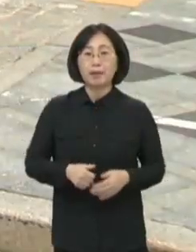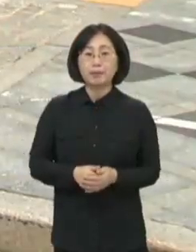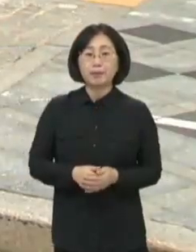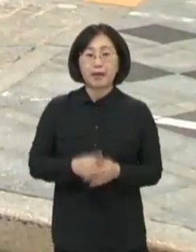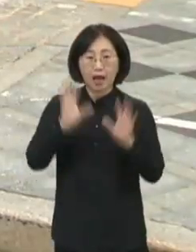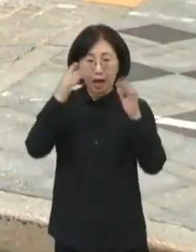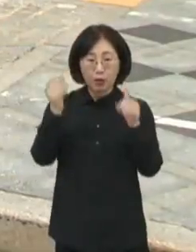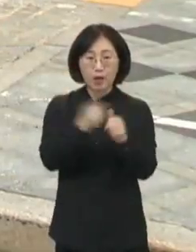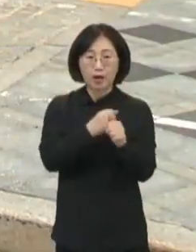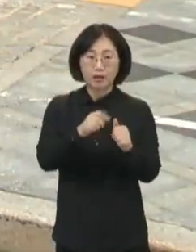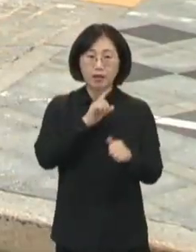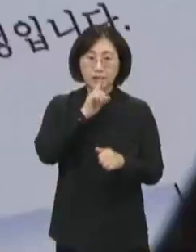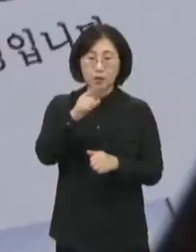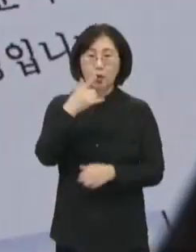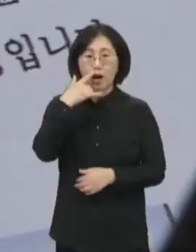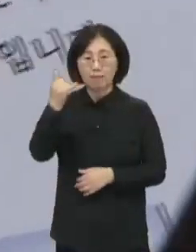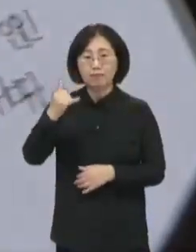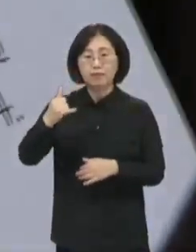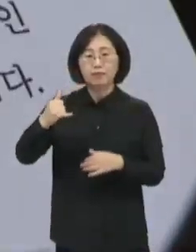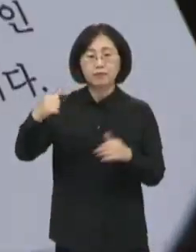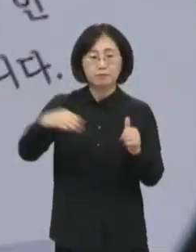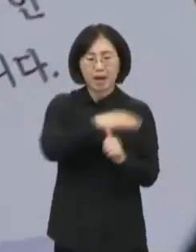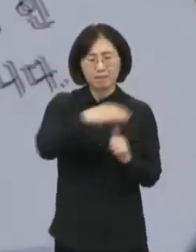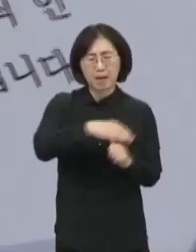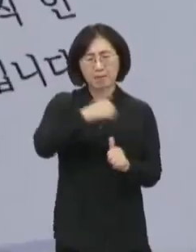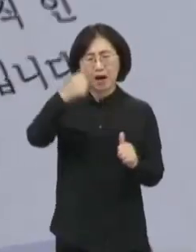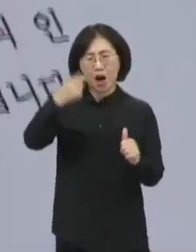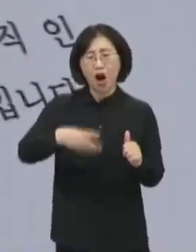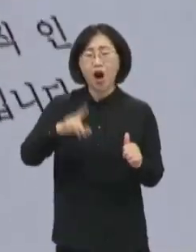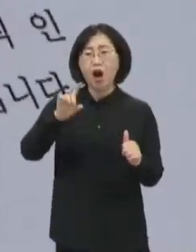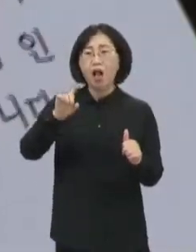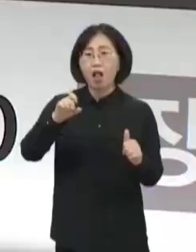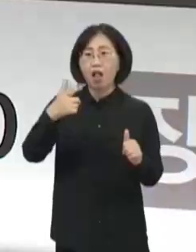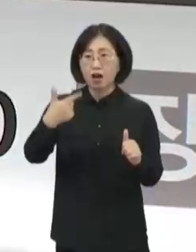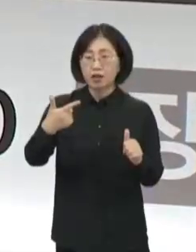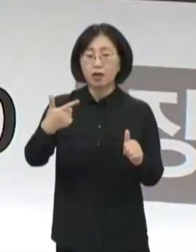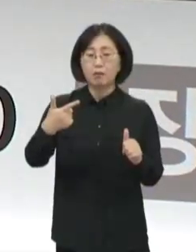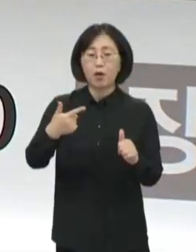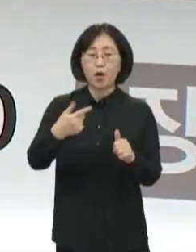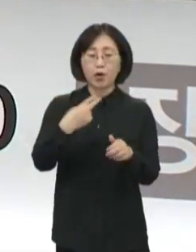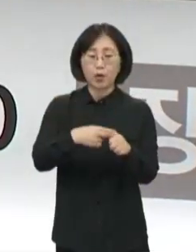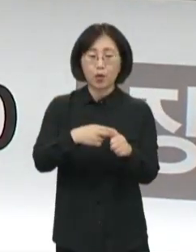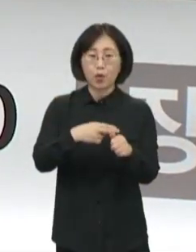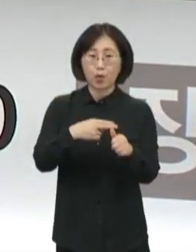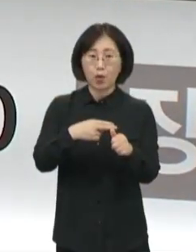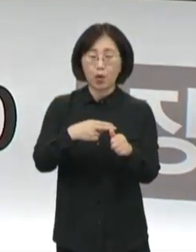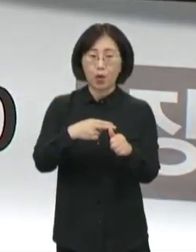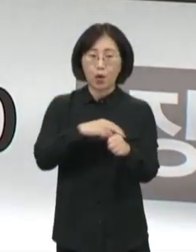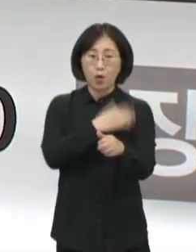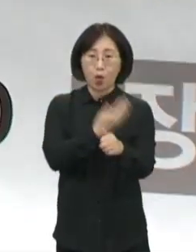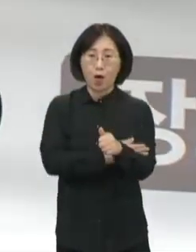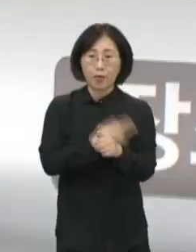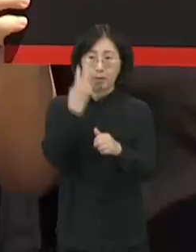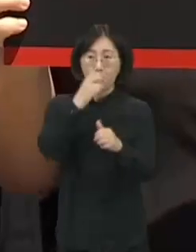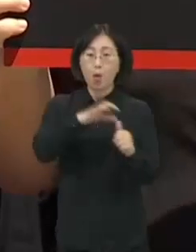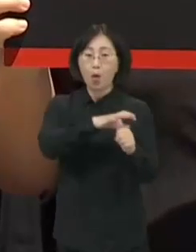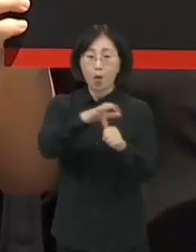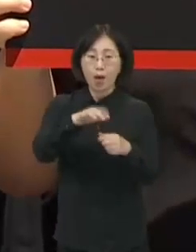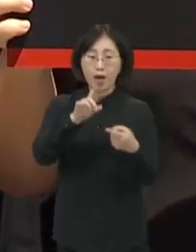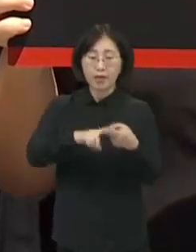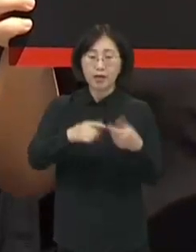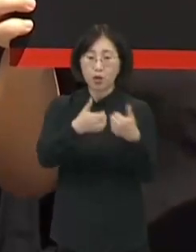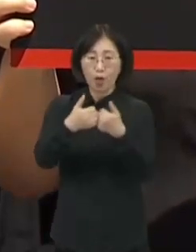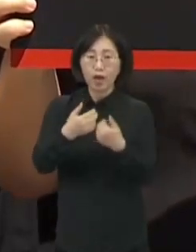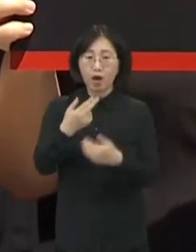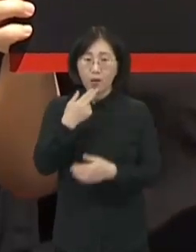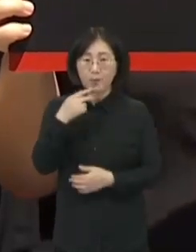아동학대 신고 등 학부모들의 16차례에 걸친 악성 민원에도 교 보호위원회를 열지않는 교육당국 등 우리 사회의